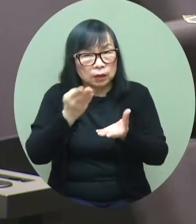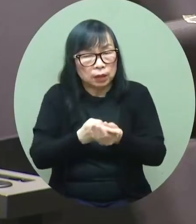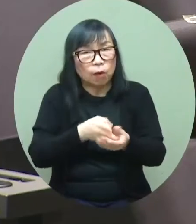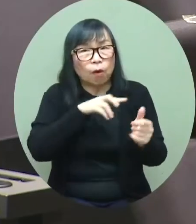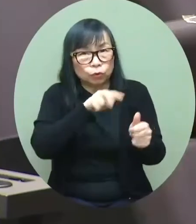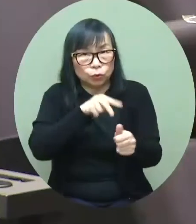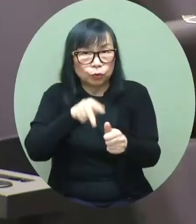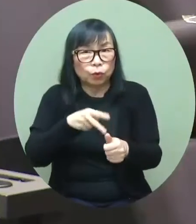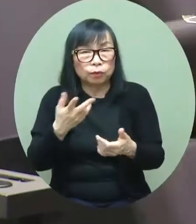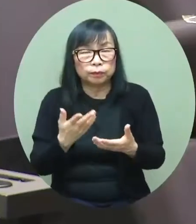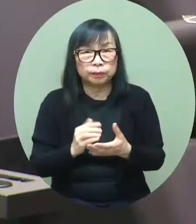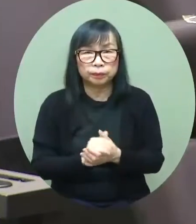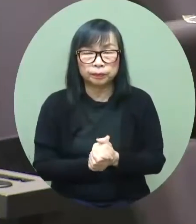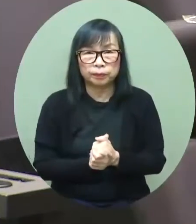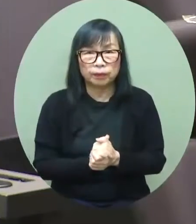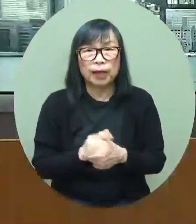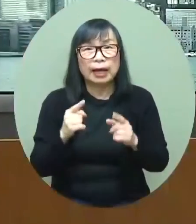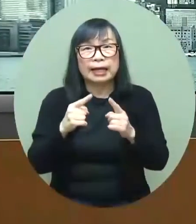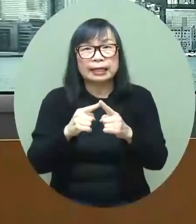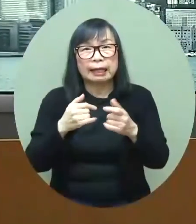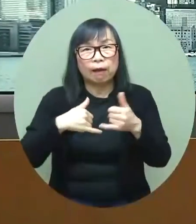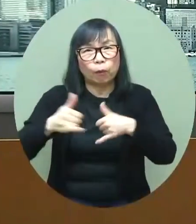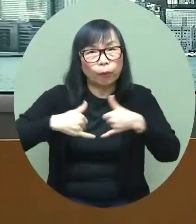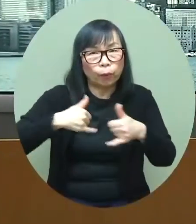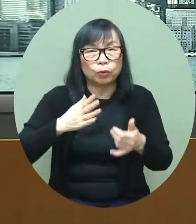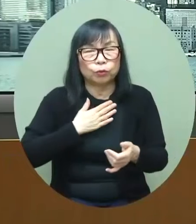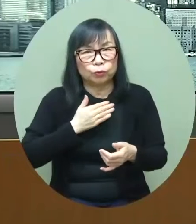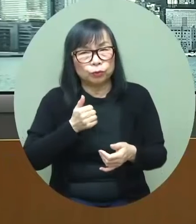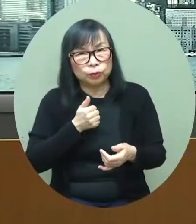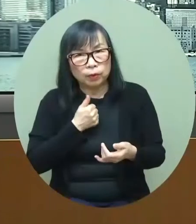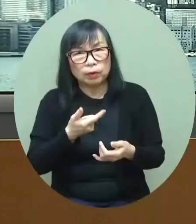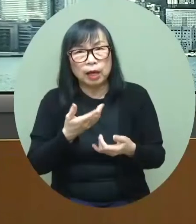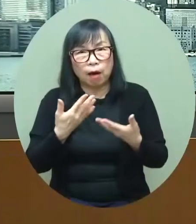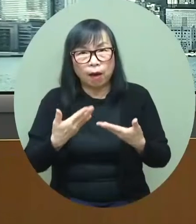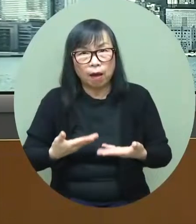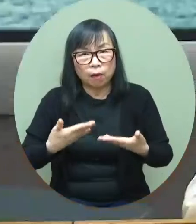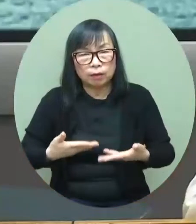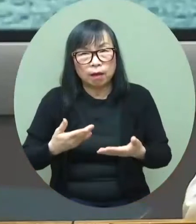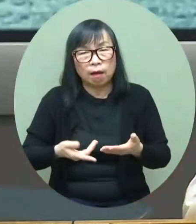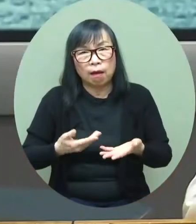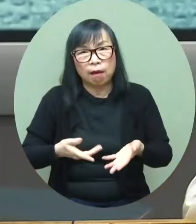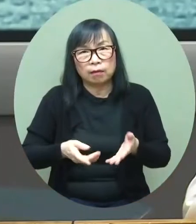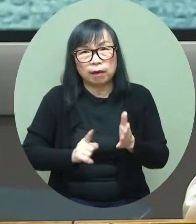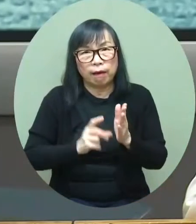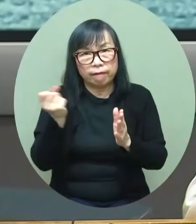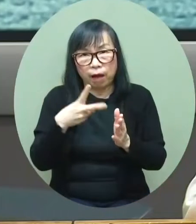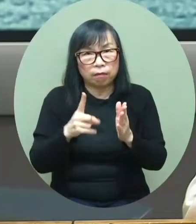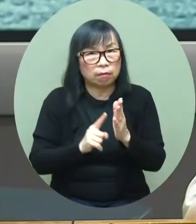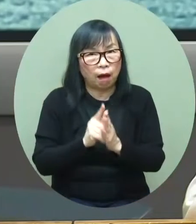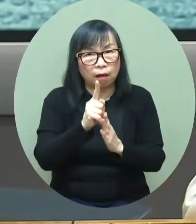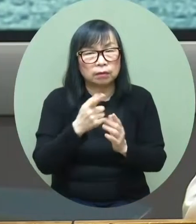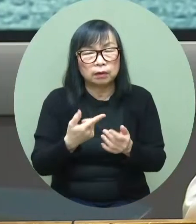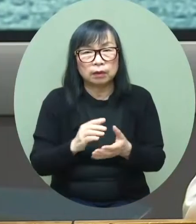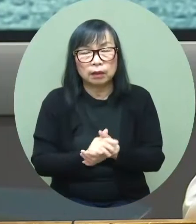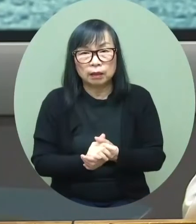該。 其實人流多了，我哋都預咗可能都會有一啲輕微的反彈嘅嚇。咁但係當然係一